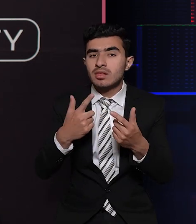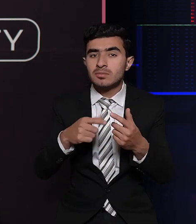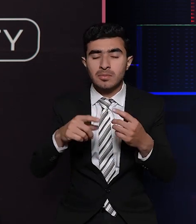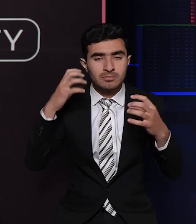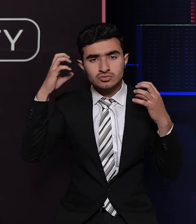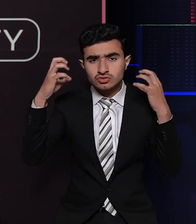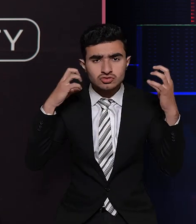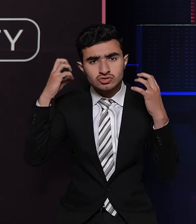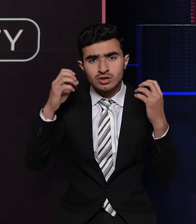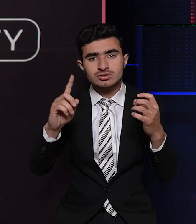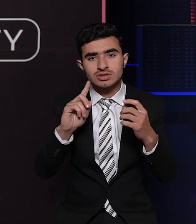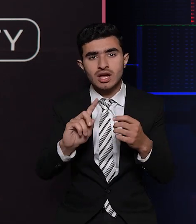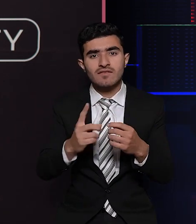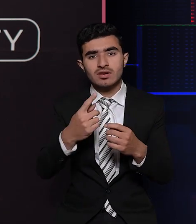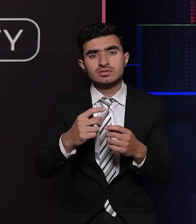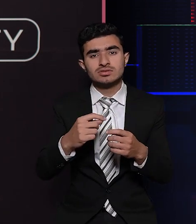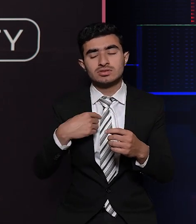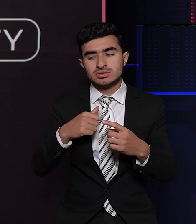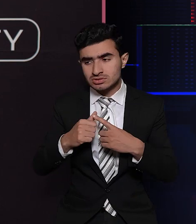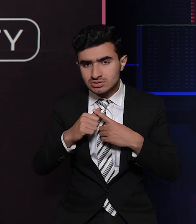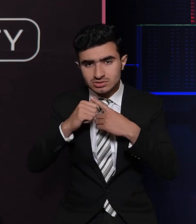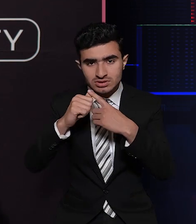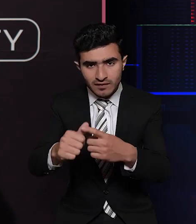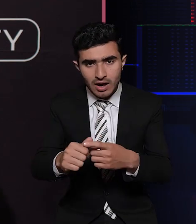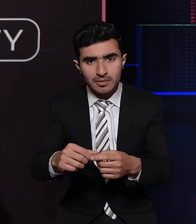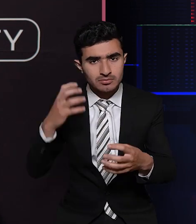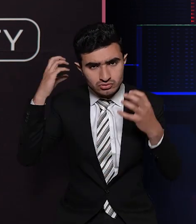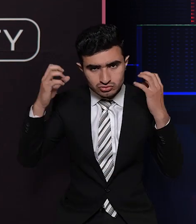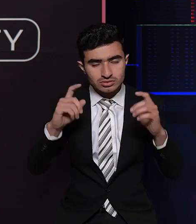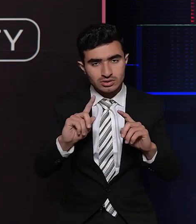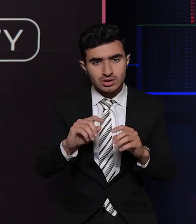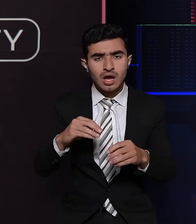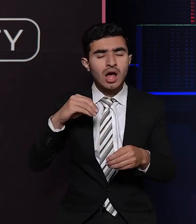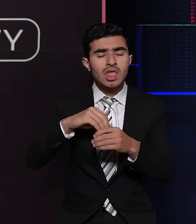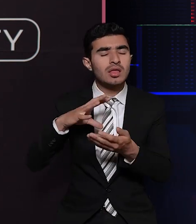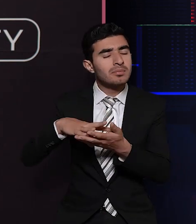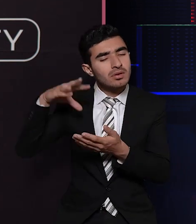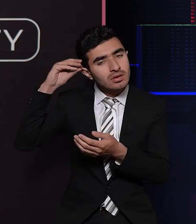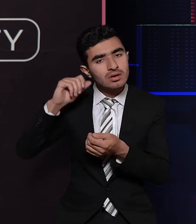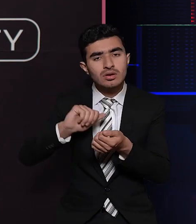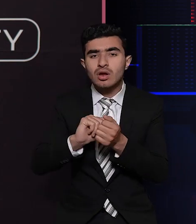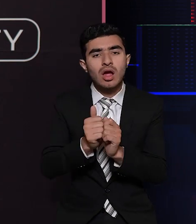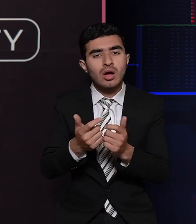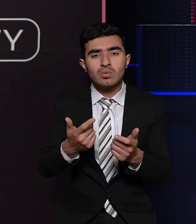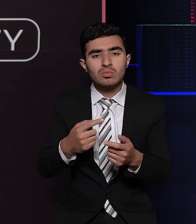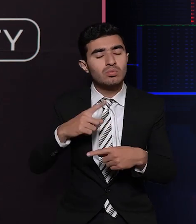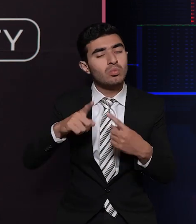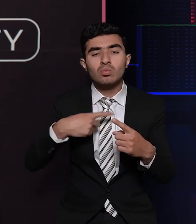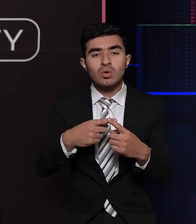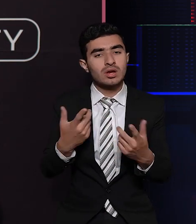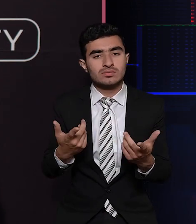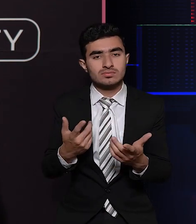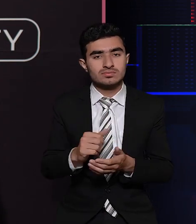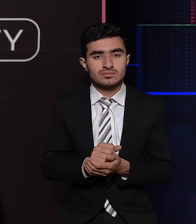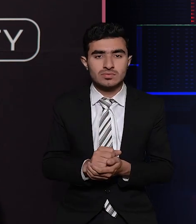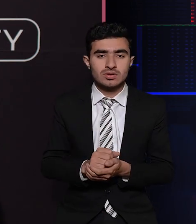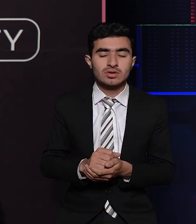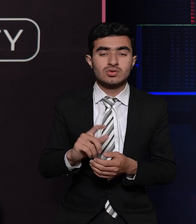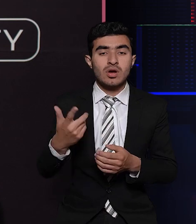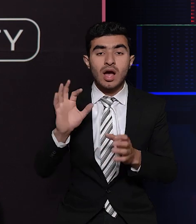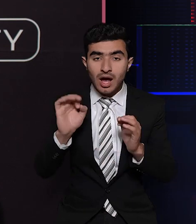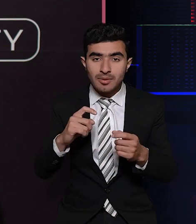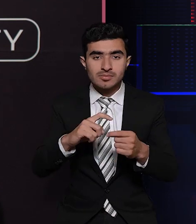جو ہم رد عمل پیش کرتے ہیں، یہ رد عمل ہم نے کہاں سے سیکھا؟ تو اس سوال کے جواب کے